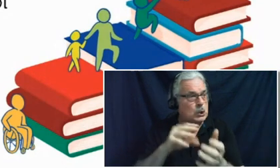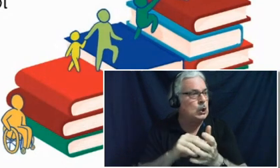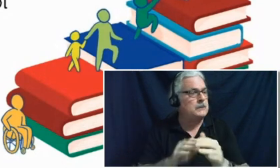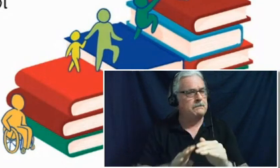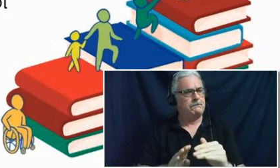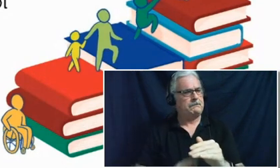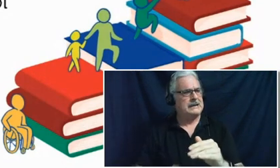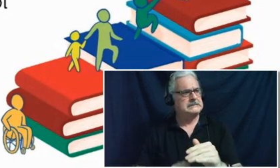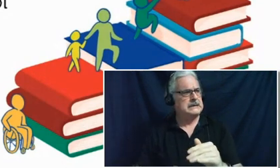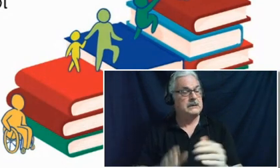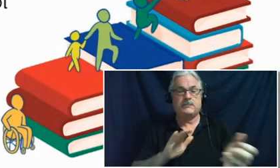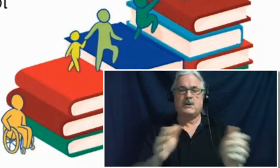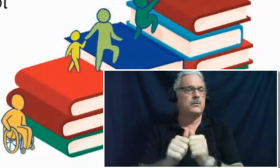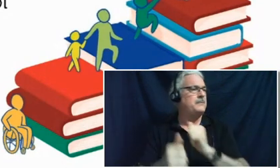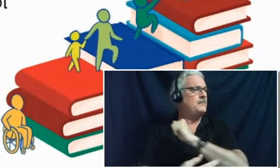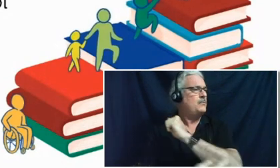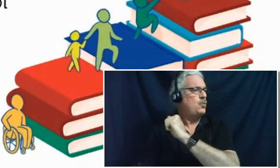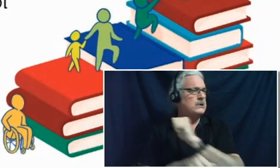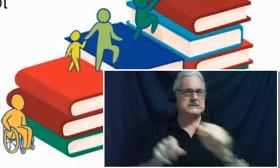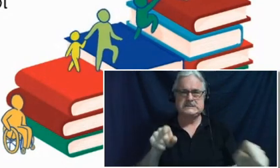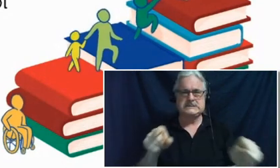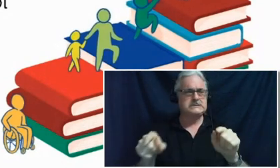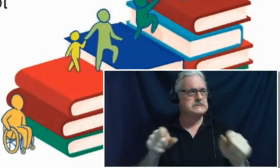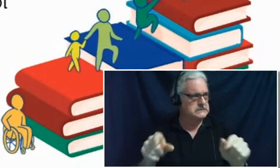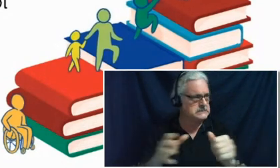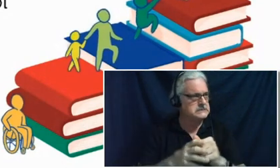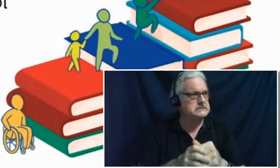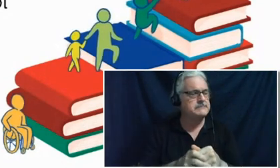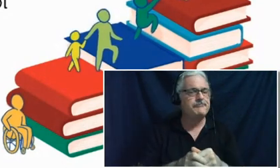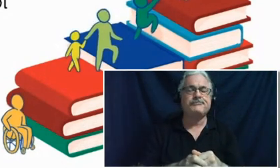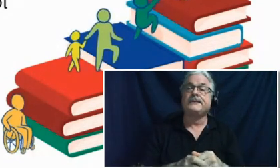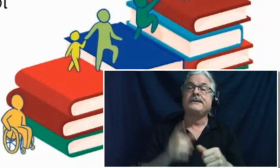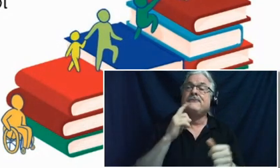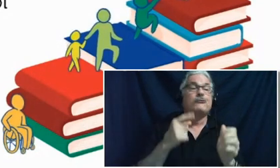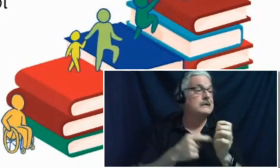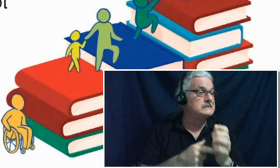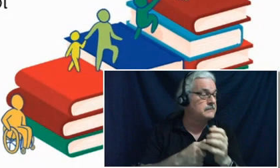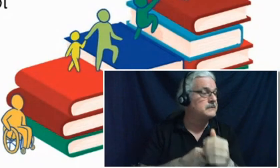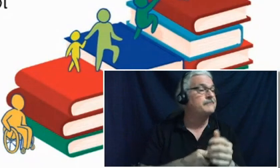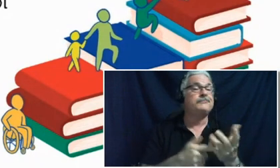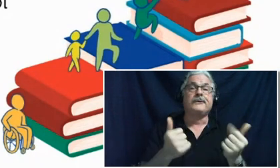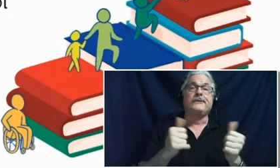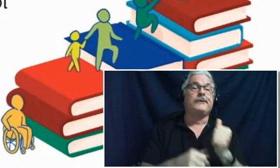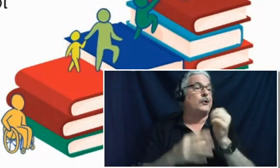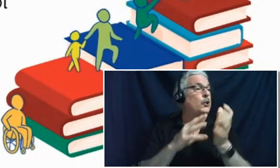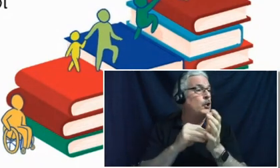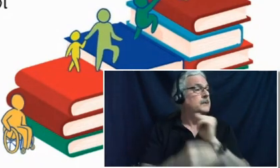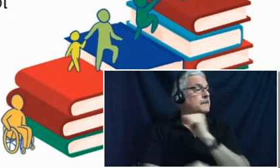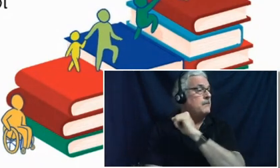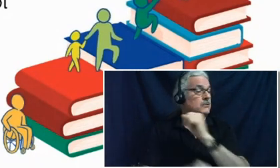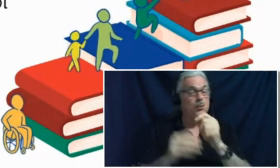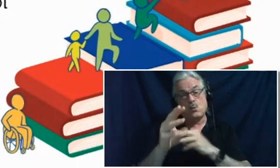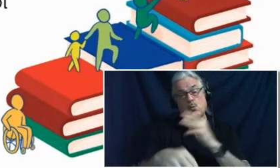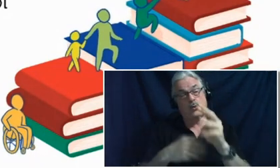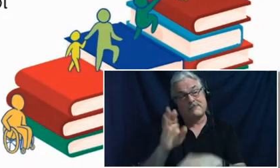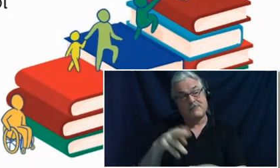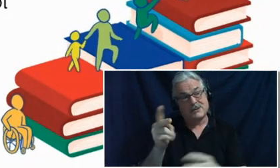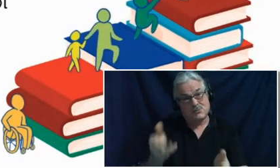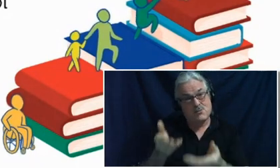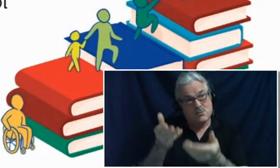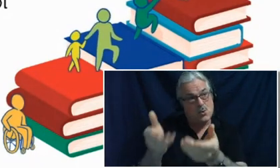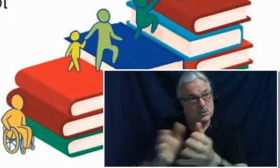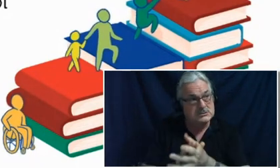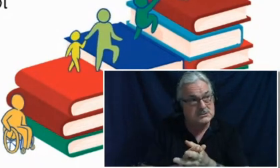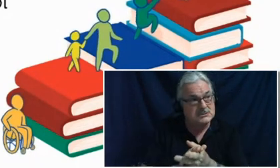des compétences de base plutôt que par rapport aux plus pauvres. La réalisation du gain est acquis. Par exemple, réduire de moitié la pauvreté